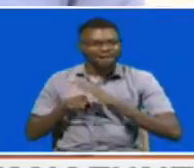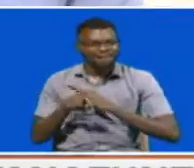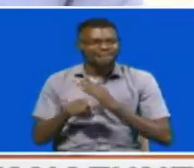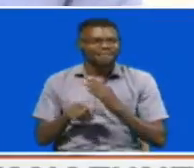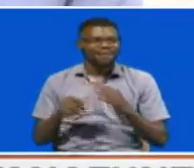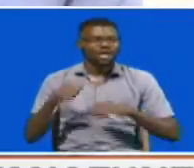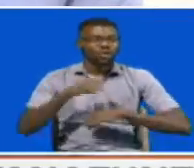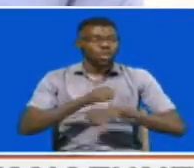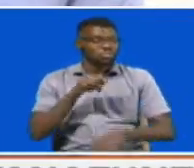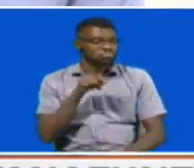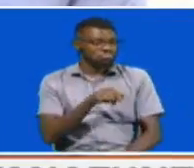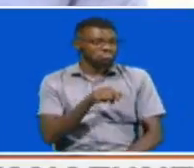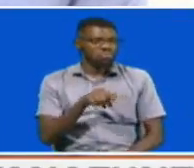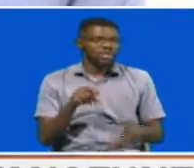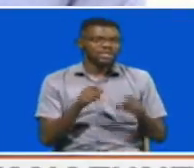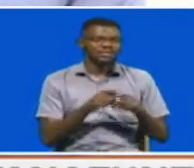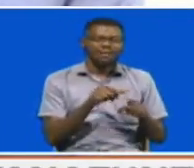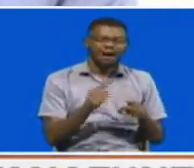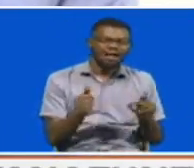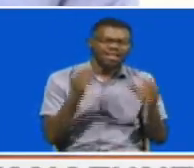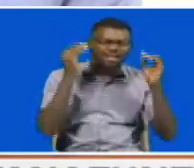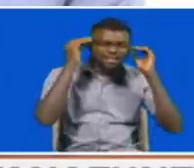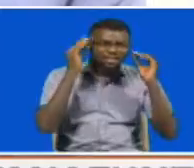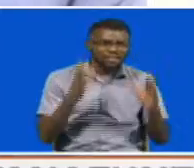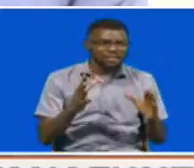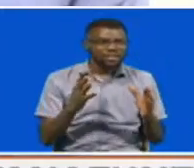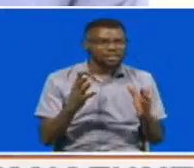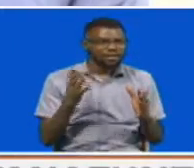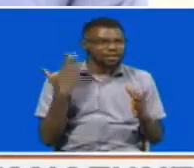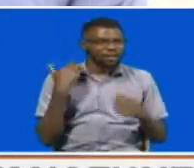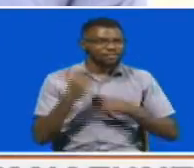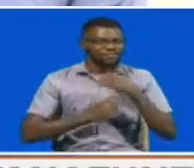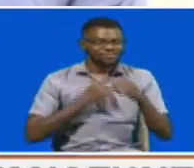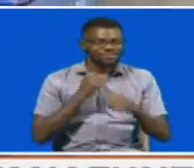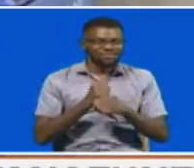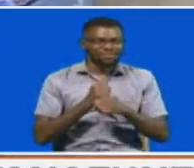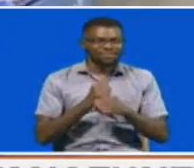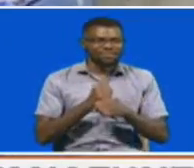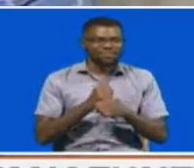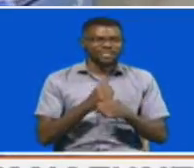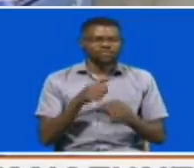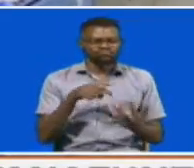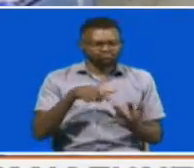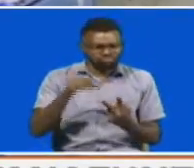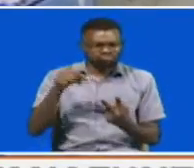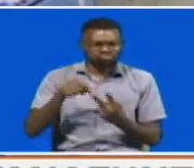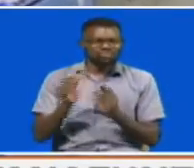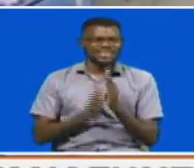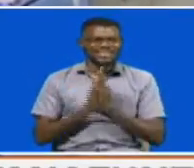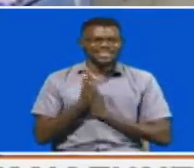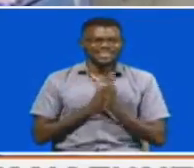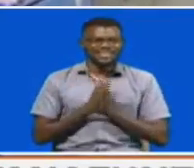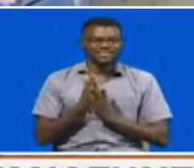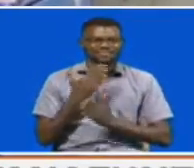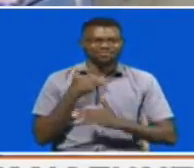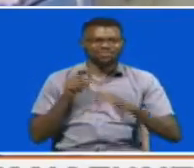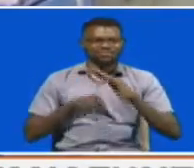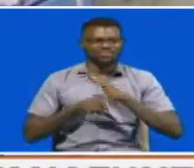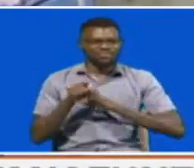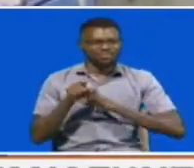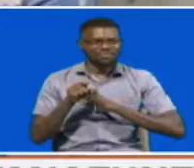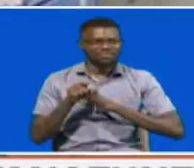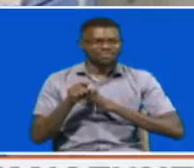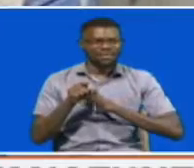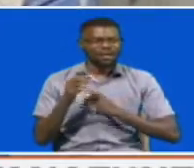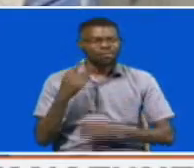zilivyochaguliwa na wanafunzi waliofanya mtihani wa KCPE mwaka uliopita ulionyesha kuwa shule ya upili ya Nanyuki ilichaguliwa na